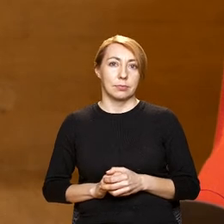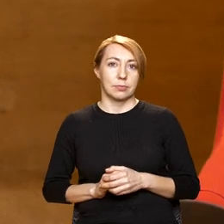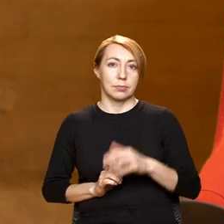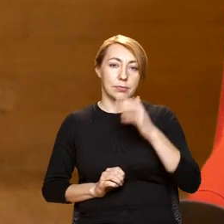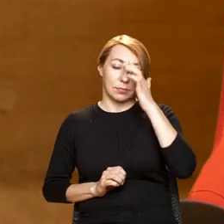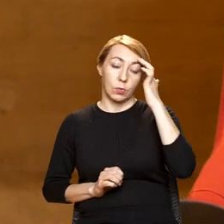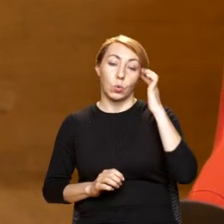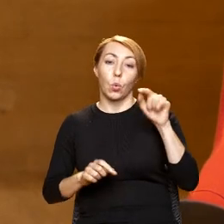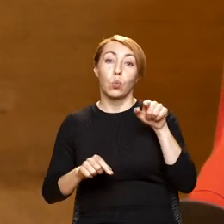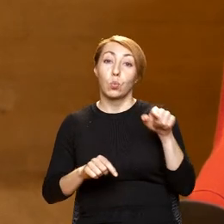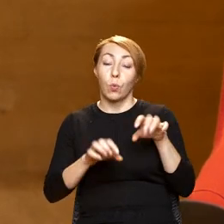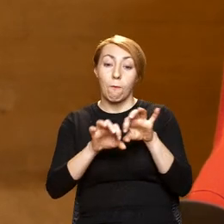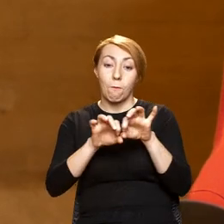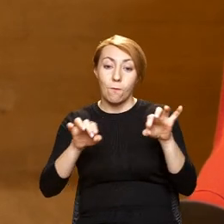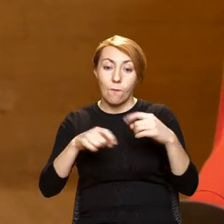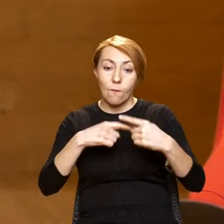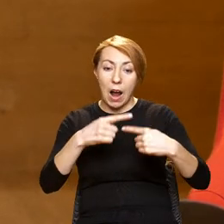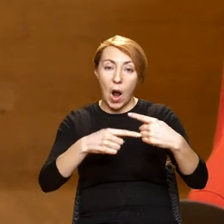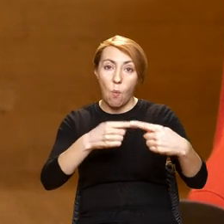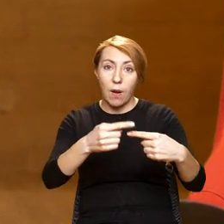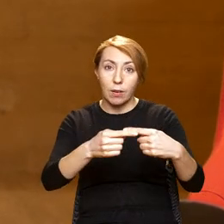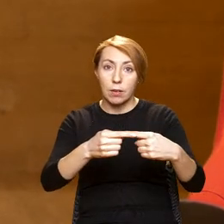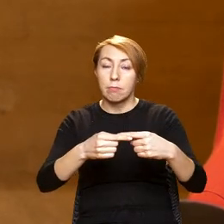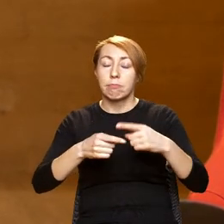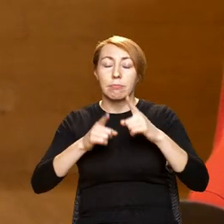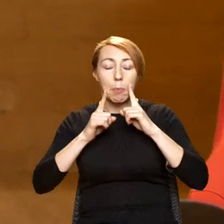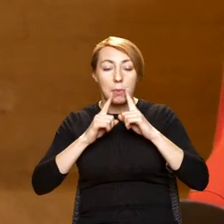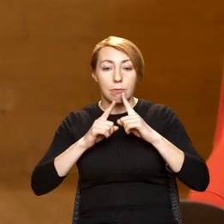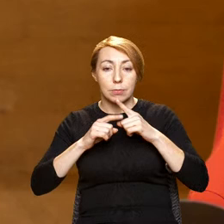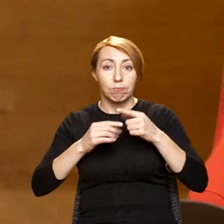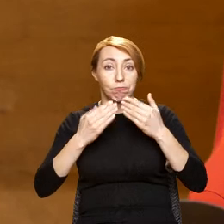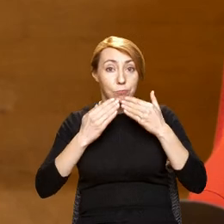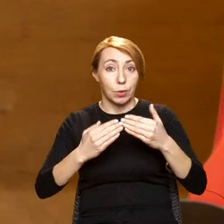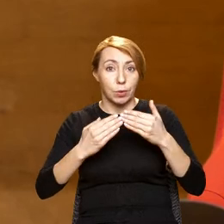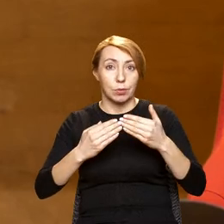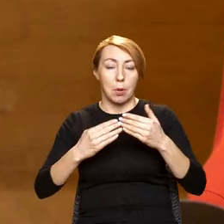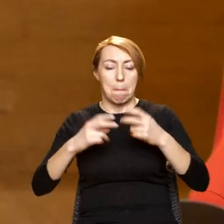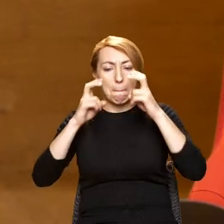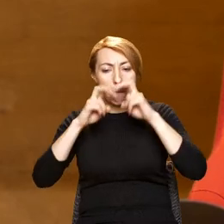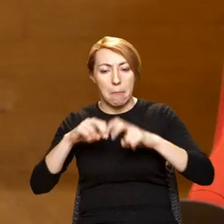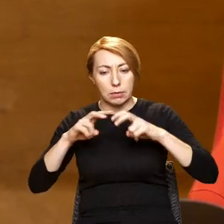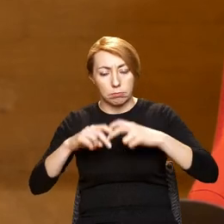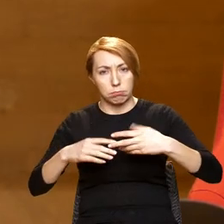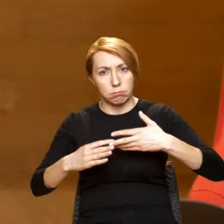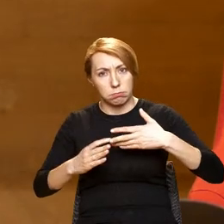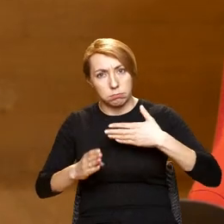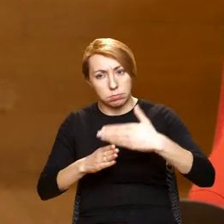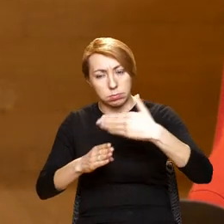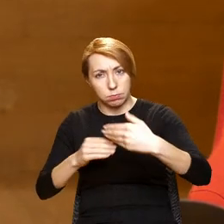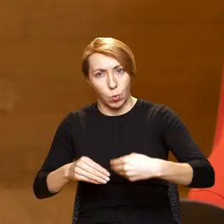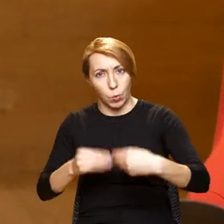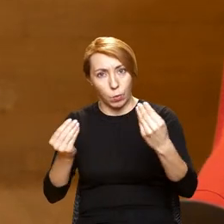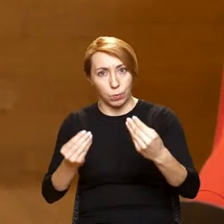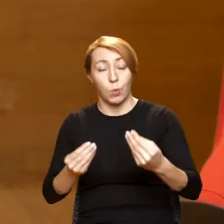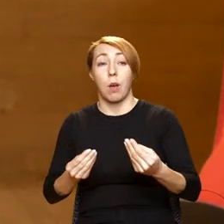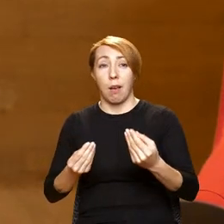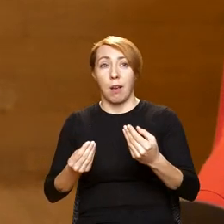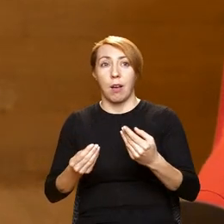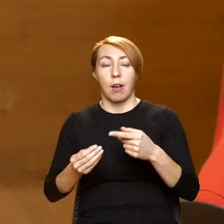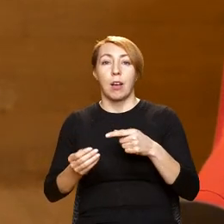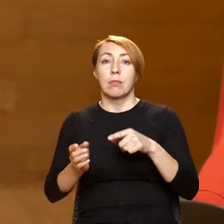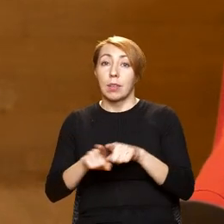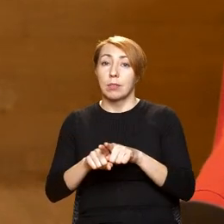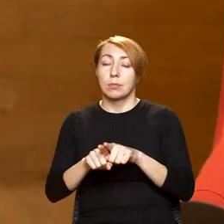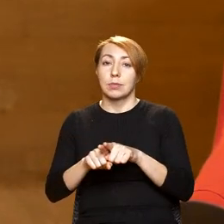te wałki naprawdę pozwoliły ruszyć badaniom naprzód ogromnym tempem. I również to w pewnym